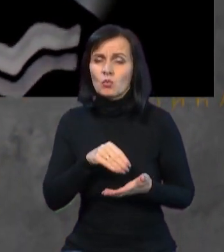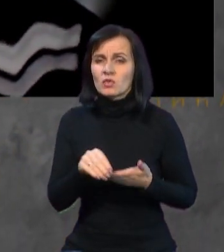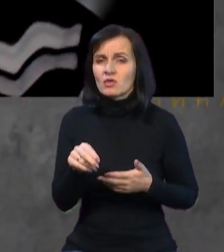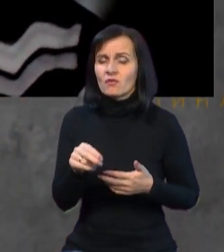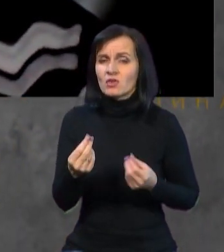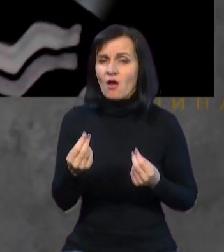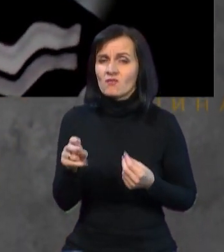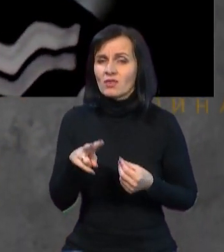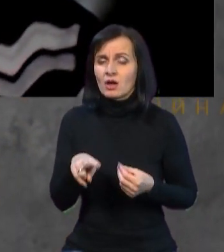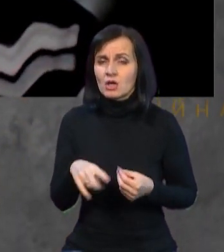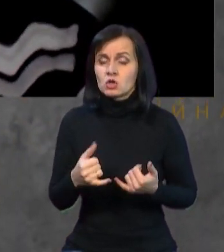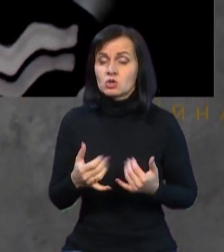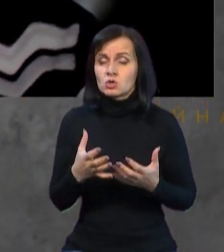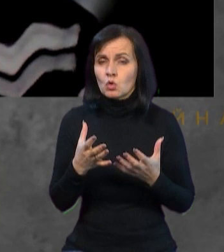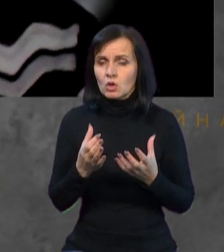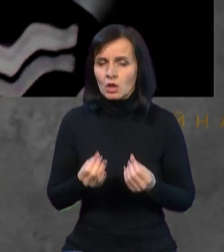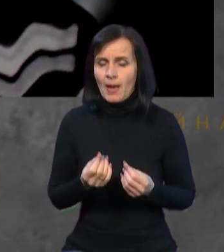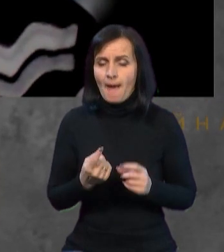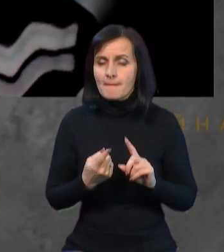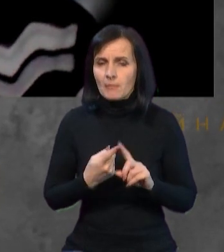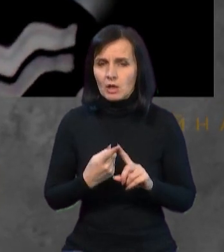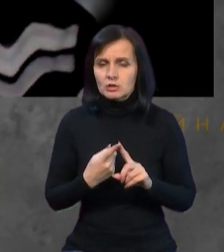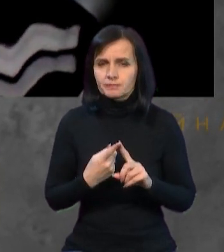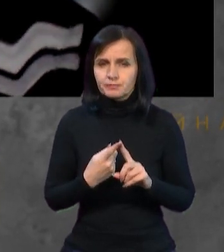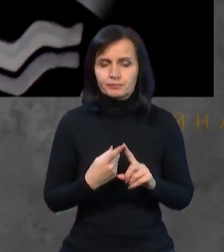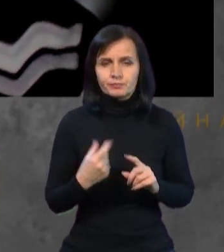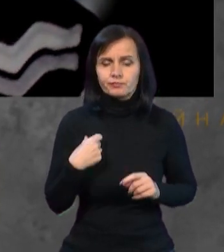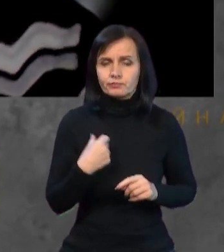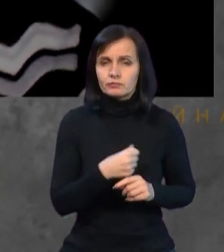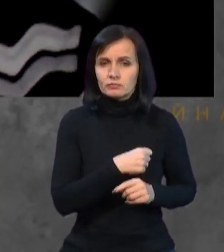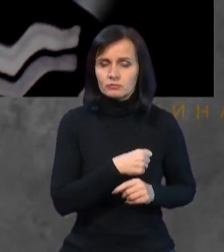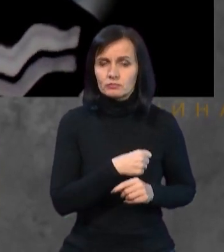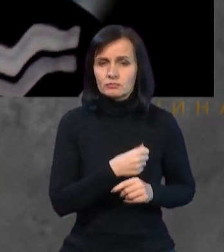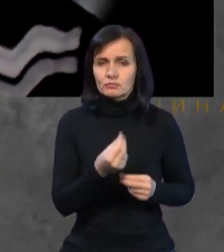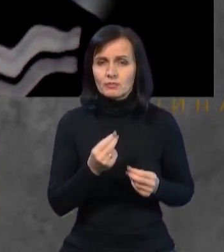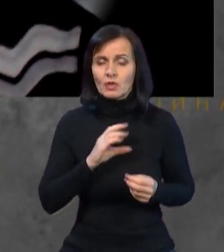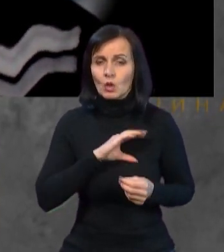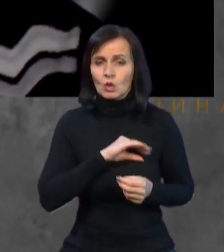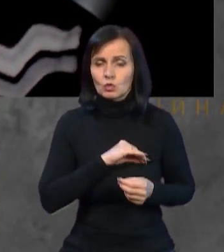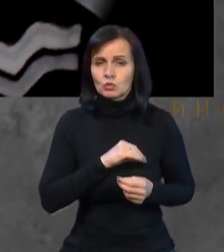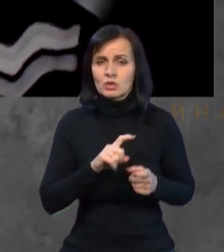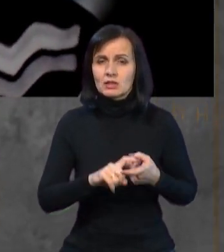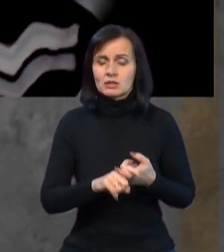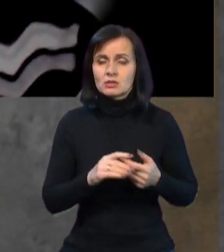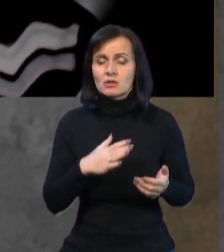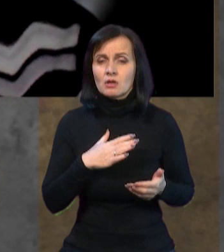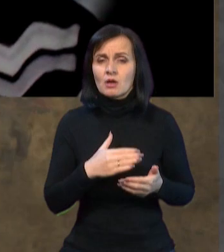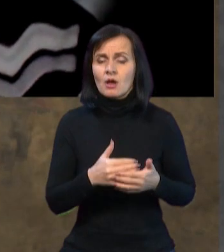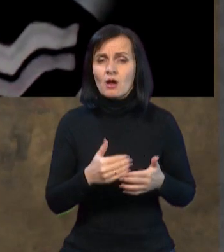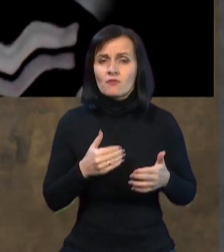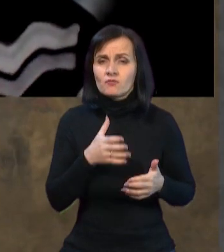На сьогоднішній день, по-перше, сама дохідність залежить від терміну, на